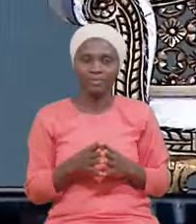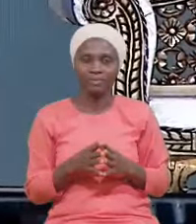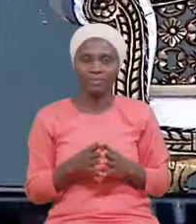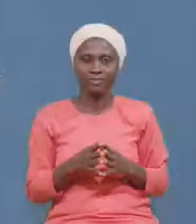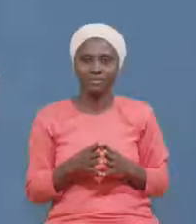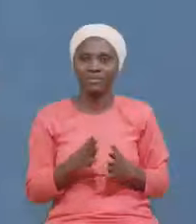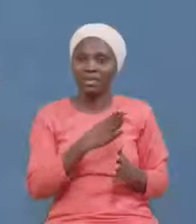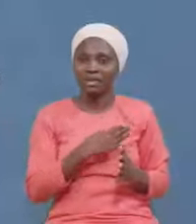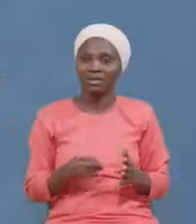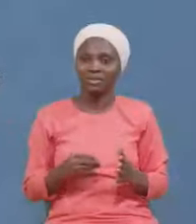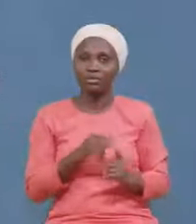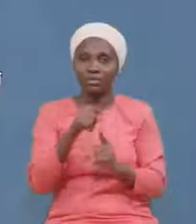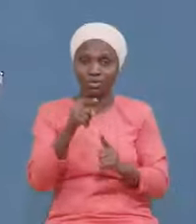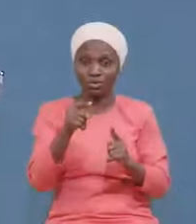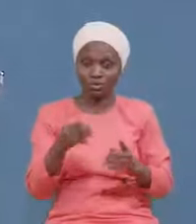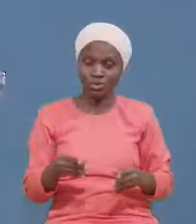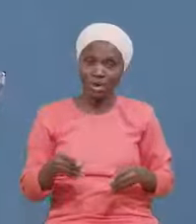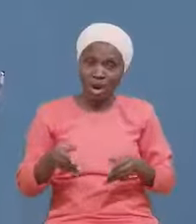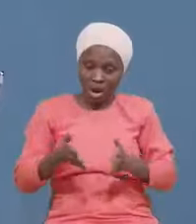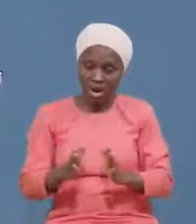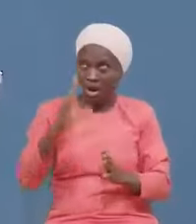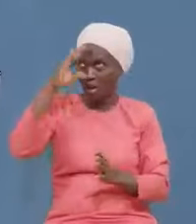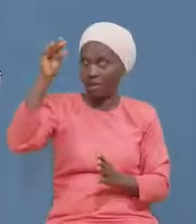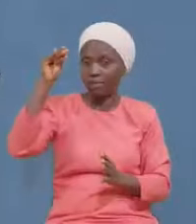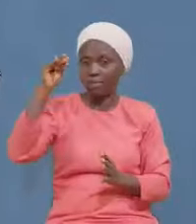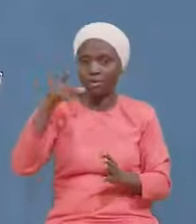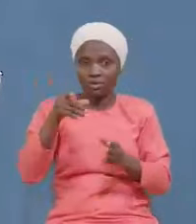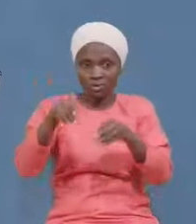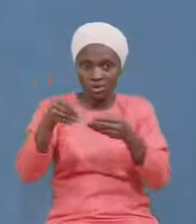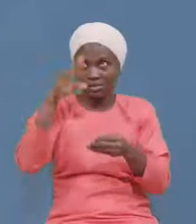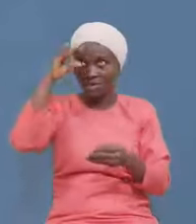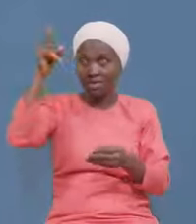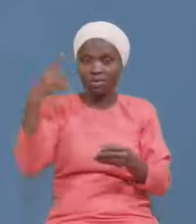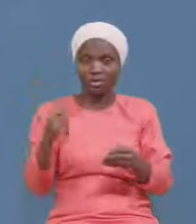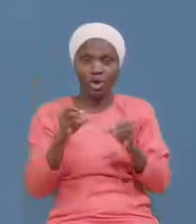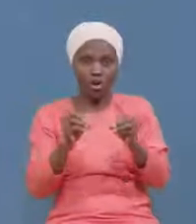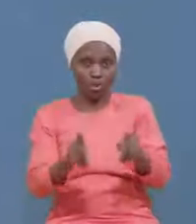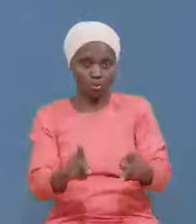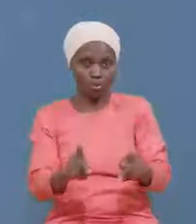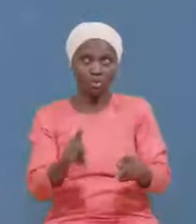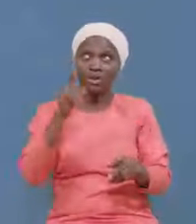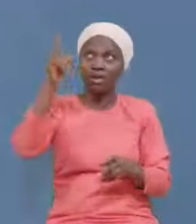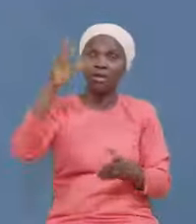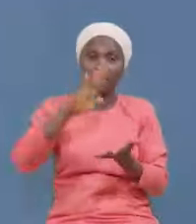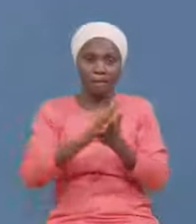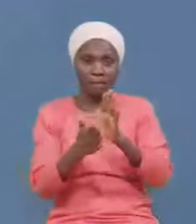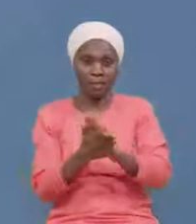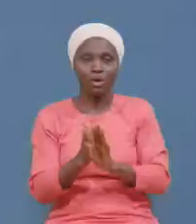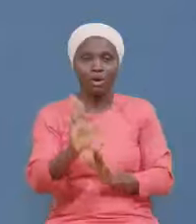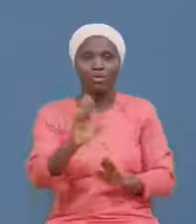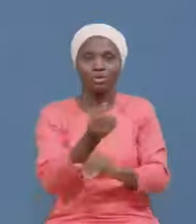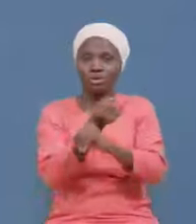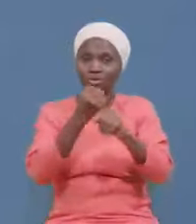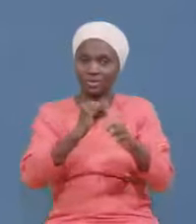నింపగలడు. And when you give him the opportunity, మీరు ఆయనకు అవకాశం ఇస్తే, he becomes your saving